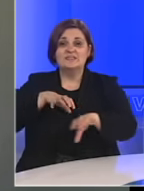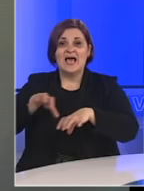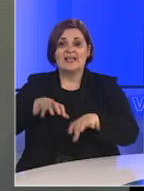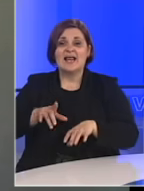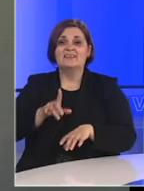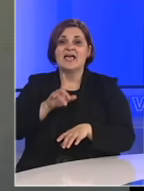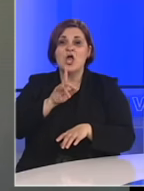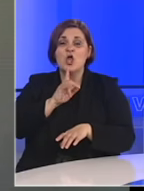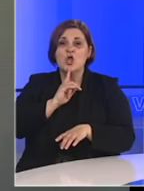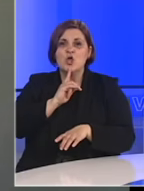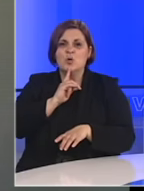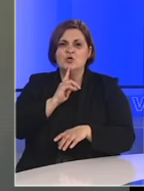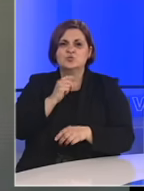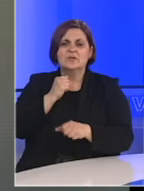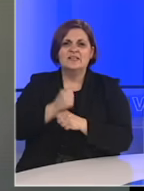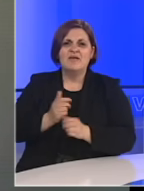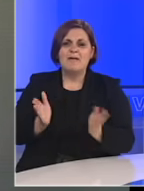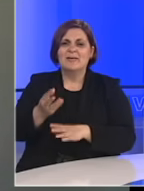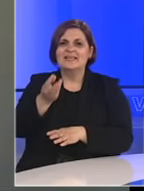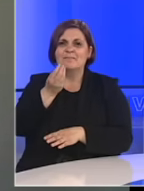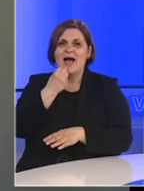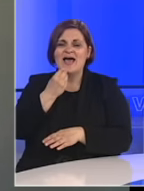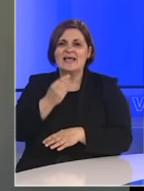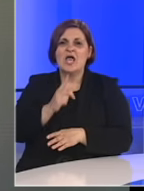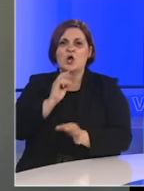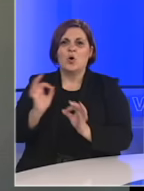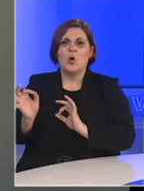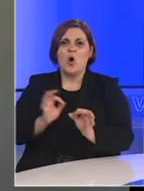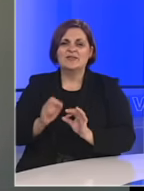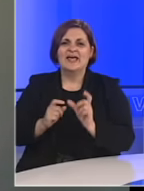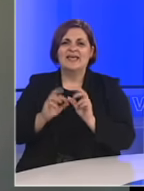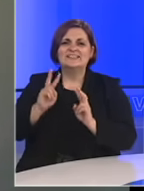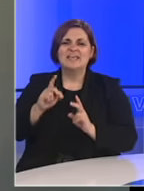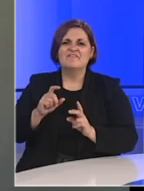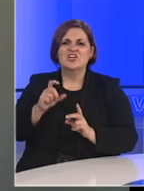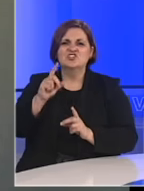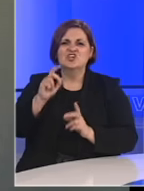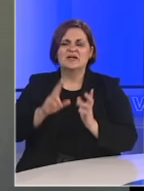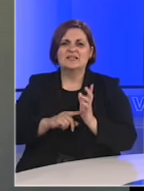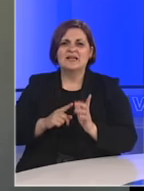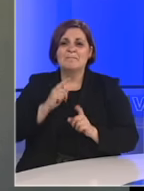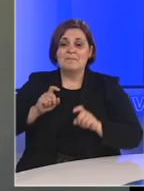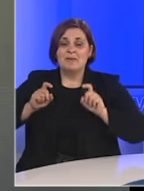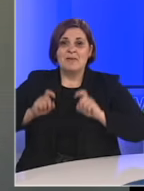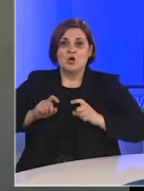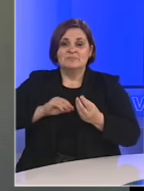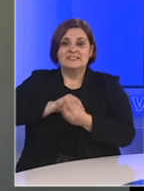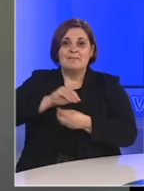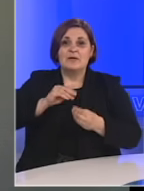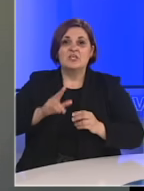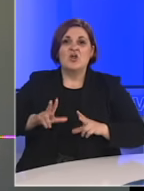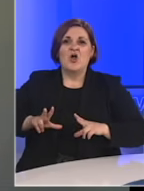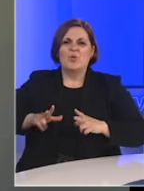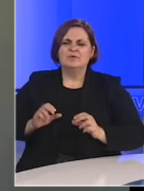su intervenirali paketima hrane koje je obezbijedio Save the Children prema romskim porodcama koje žive